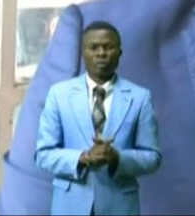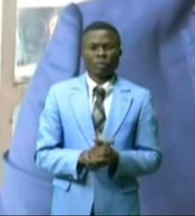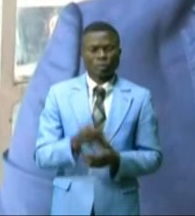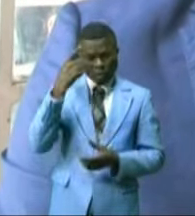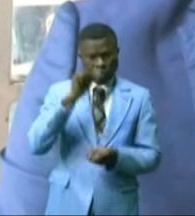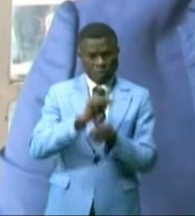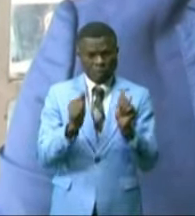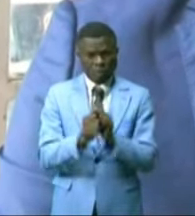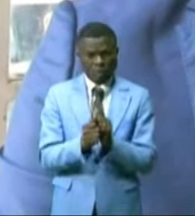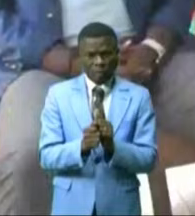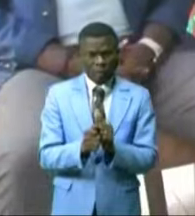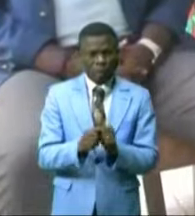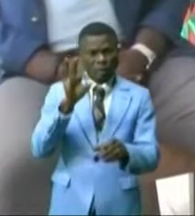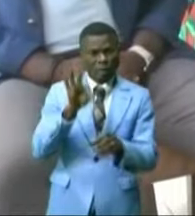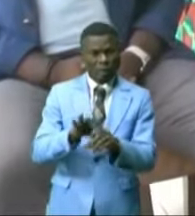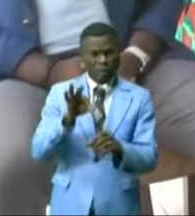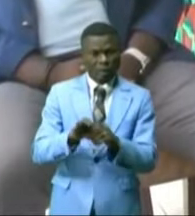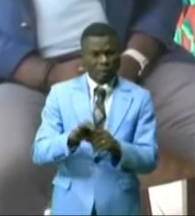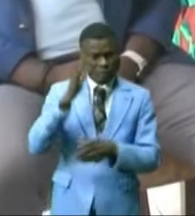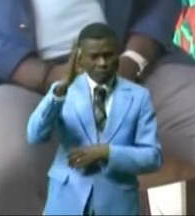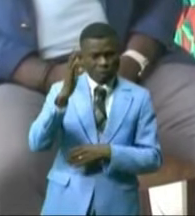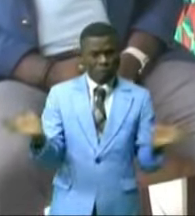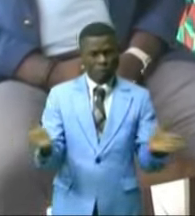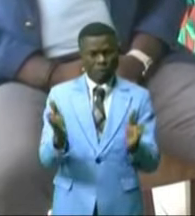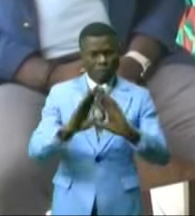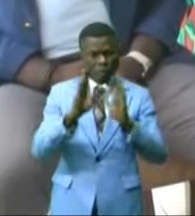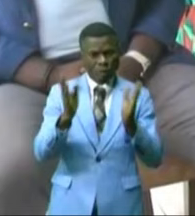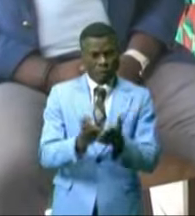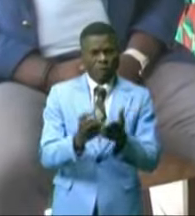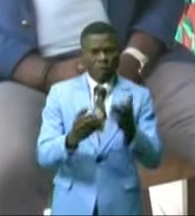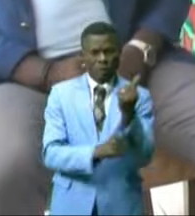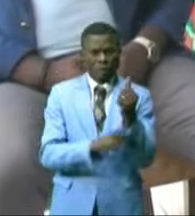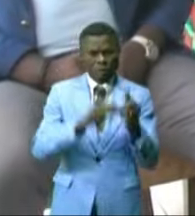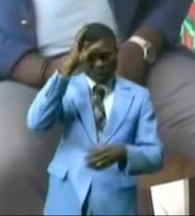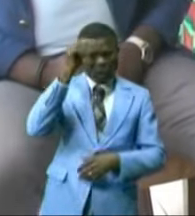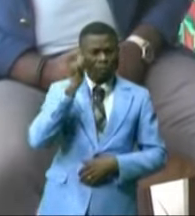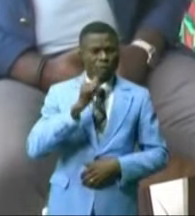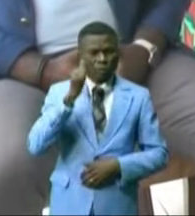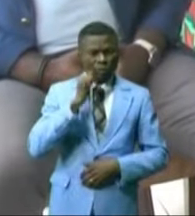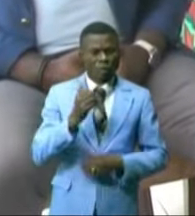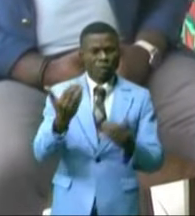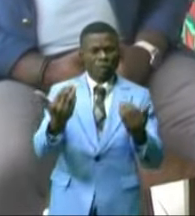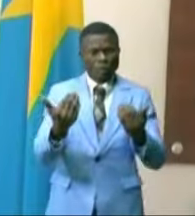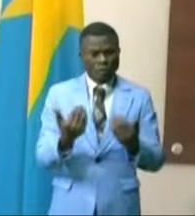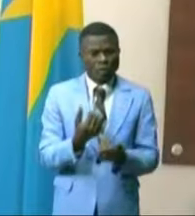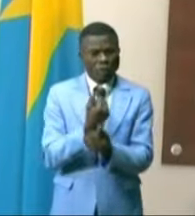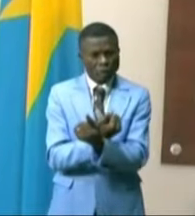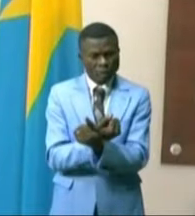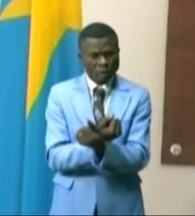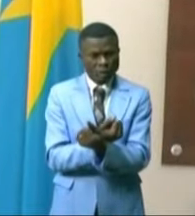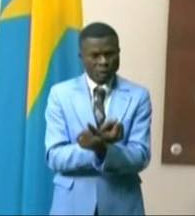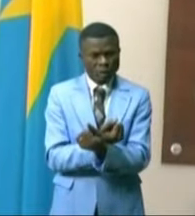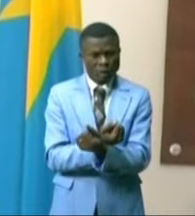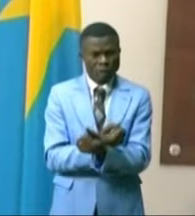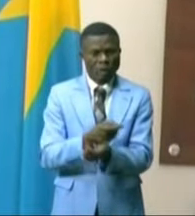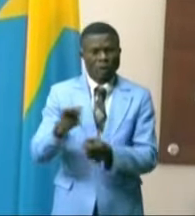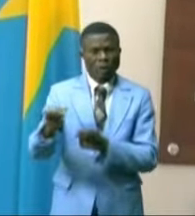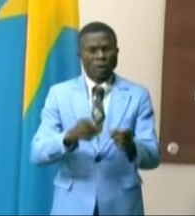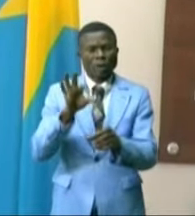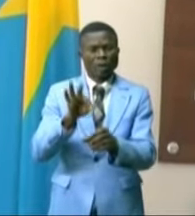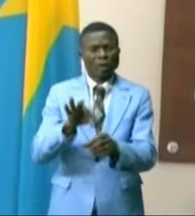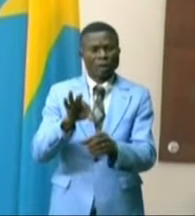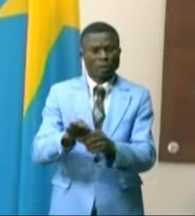S'agissant de nos prochaines élections, j'exhorte à tous et à tous de bien vouloir respecter le résultat des